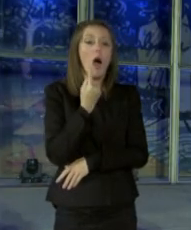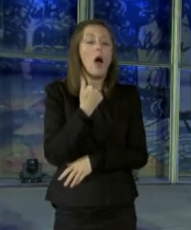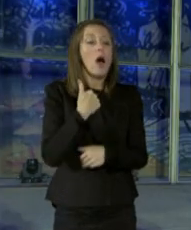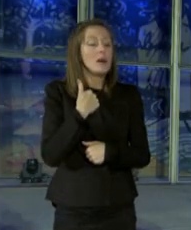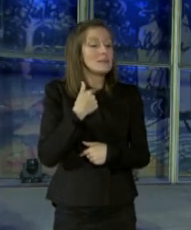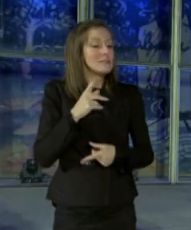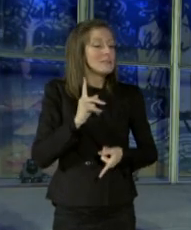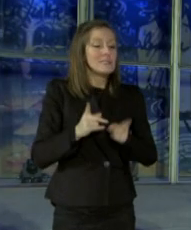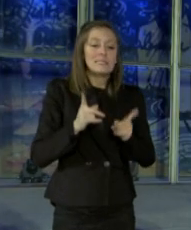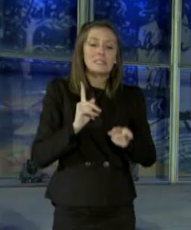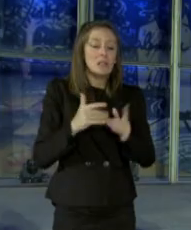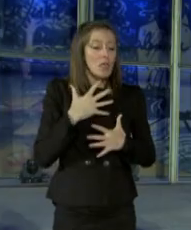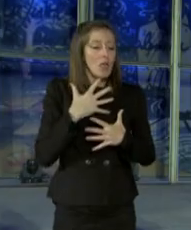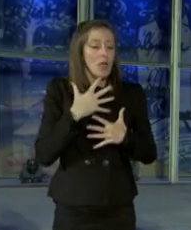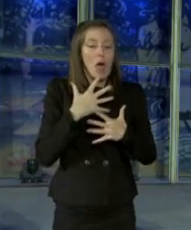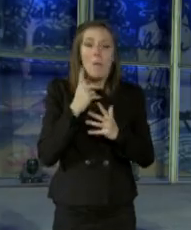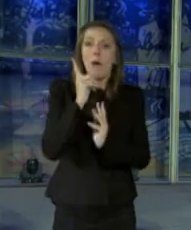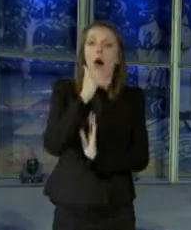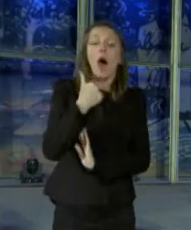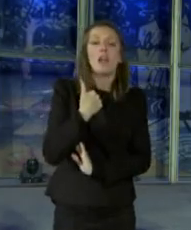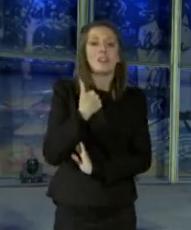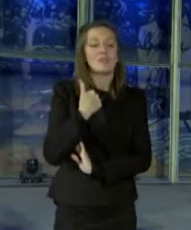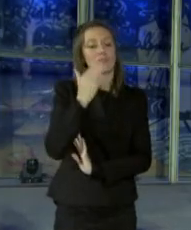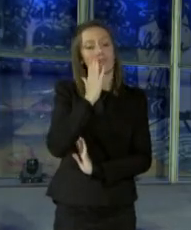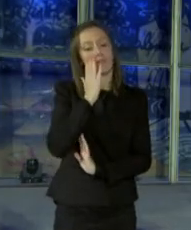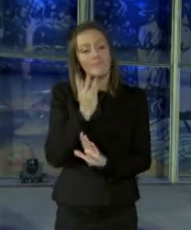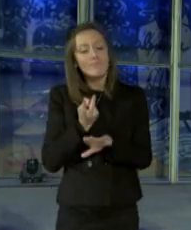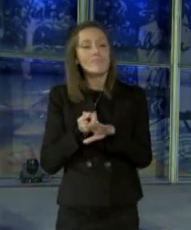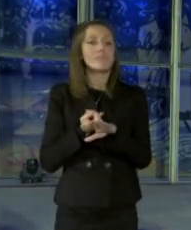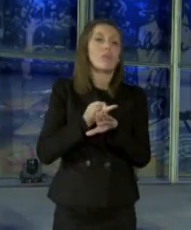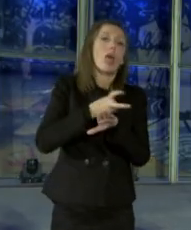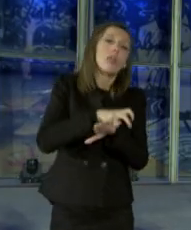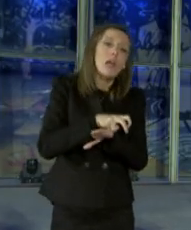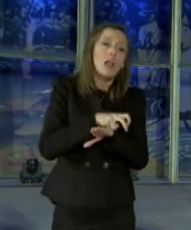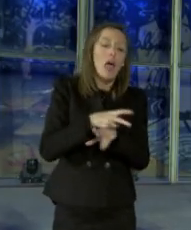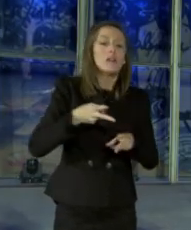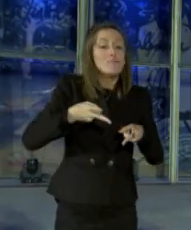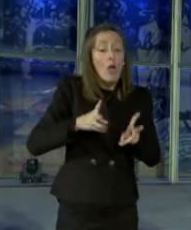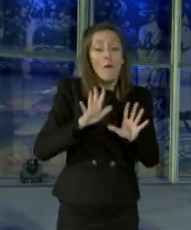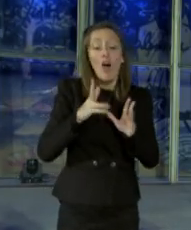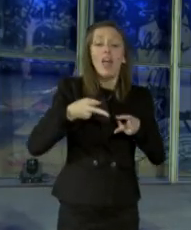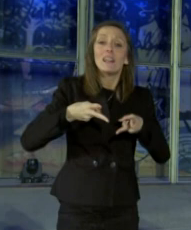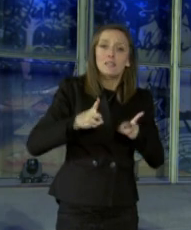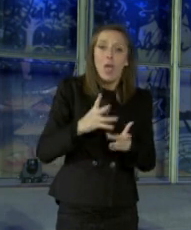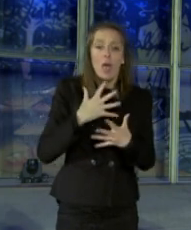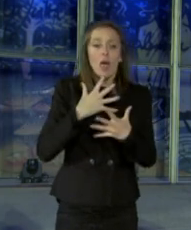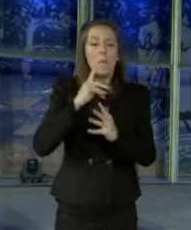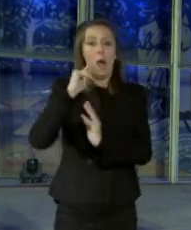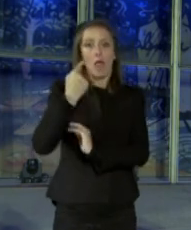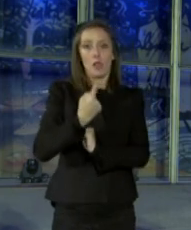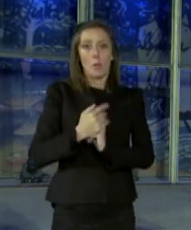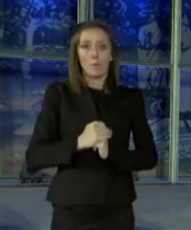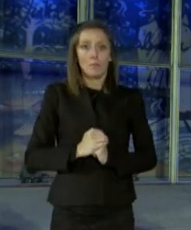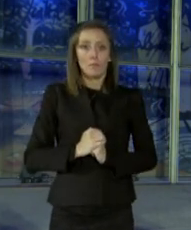ho letto in un respiro bene lasciami alzare sulla sedia respirerò meglio